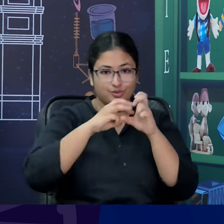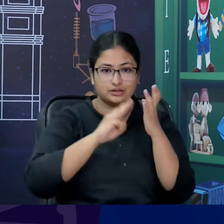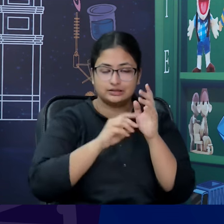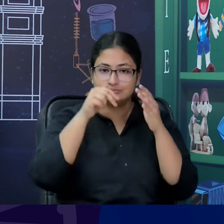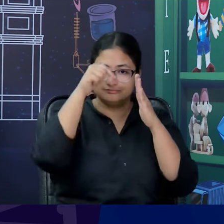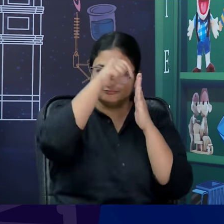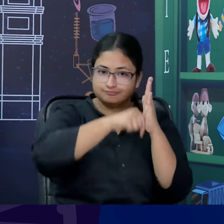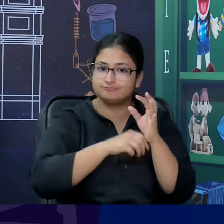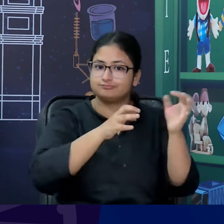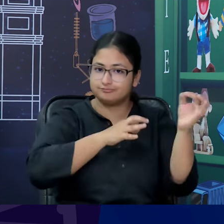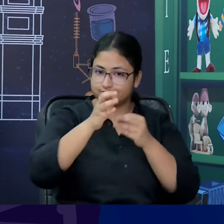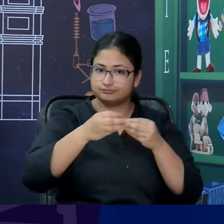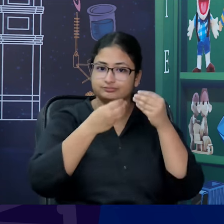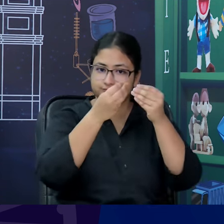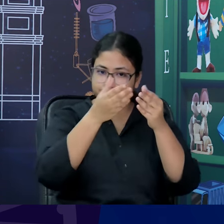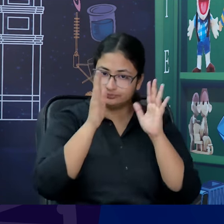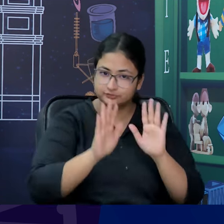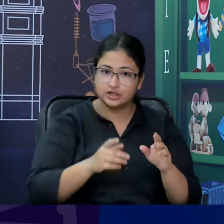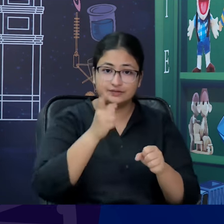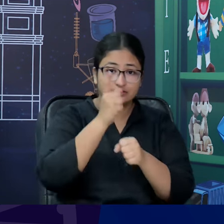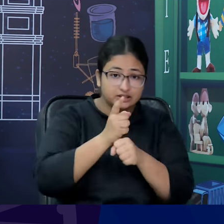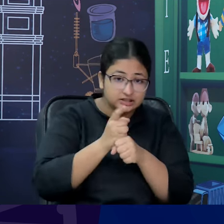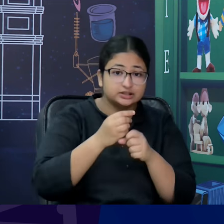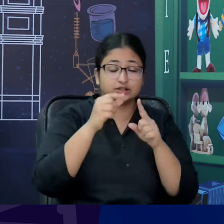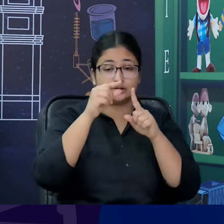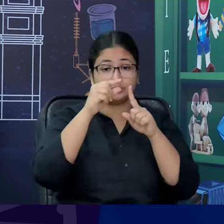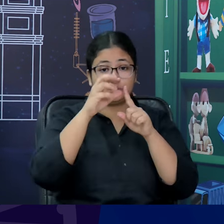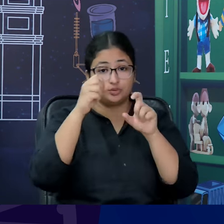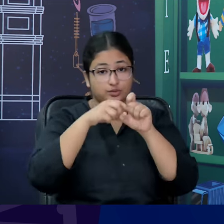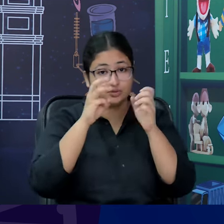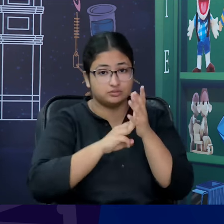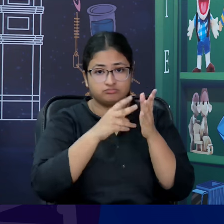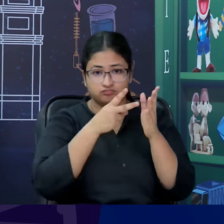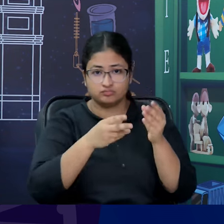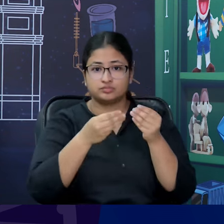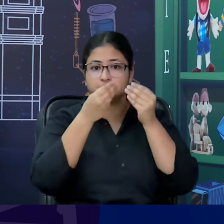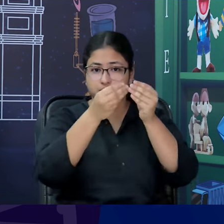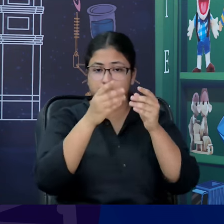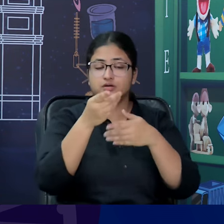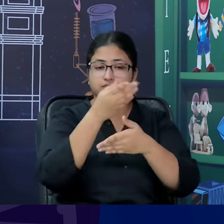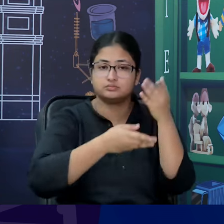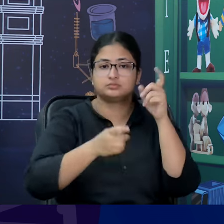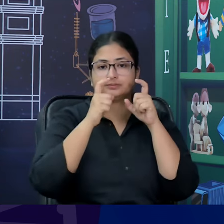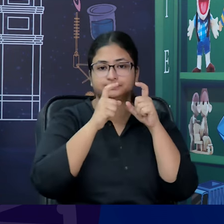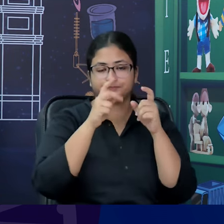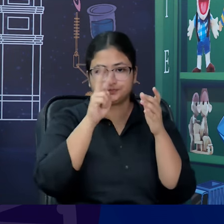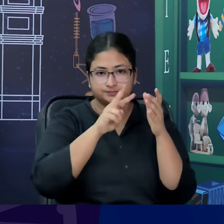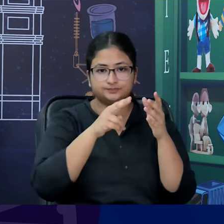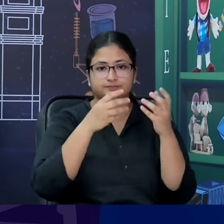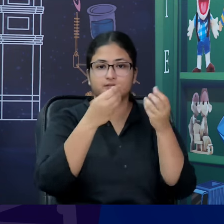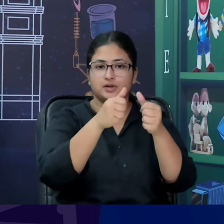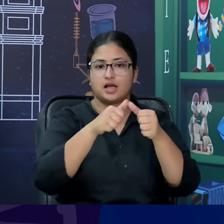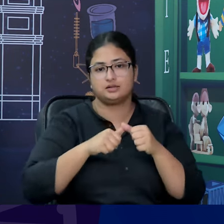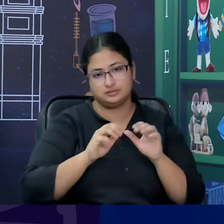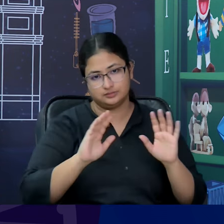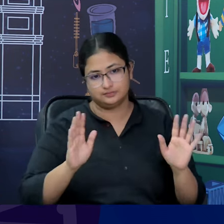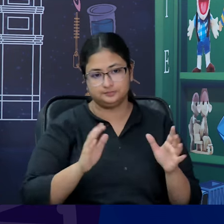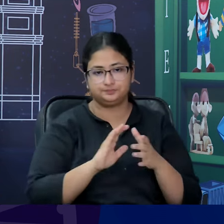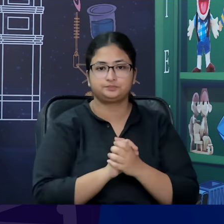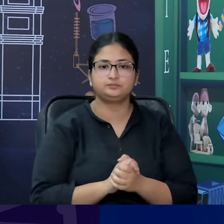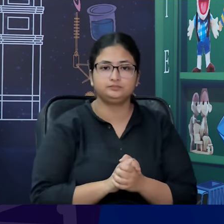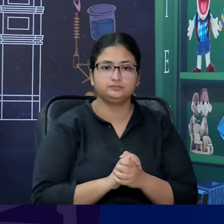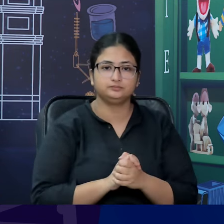लेखकों के लिए और छात्रों के लिए भी ताकि ऐसी भाषा का इस्तेमाल करें ताकि आप उपहास के पात्र ना बने बिंब और उपमान का कविता में क्या महत्व